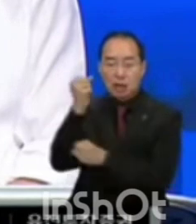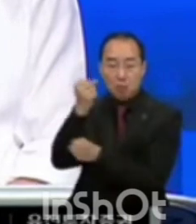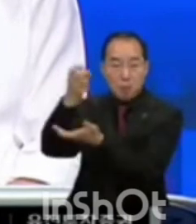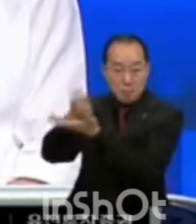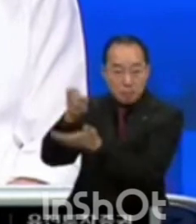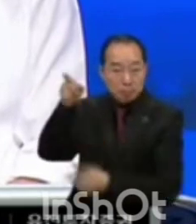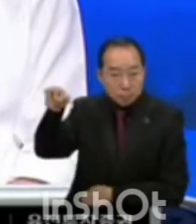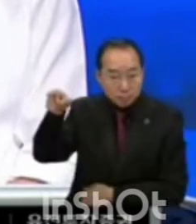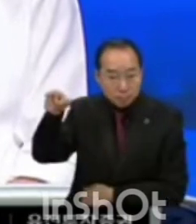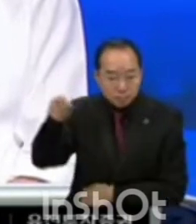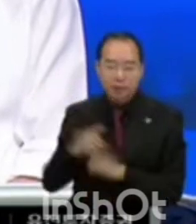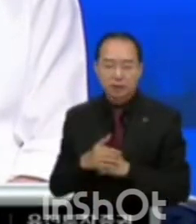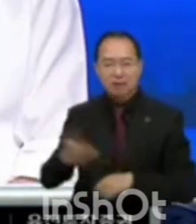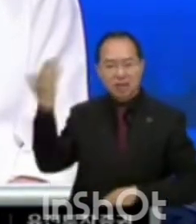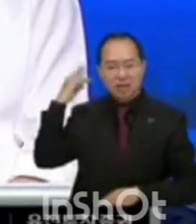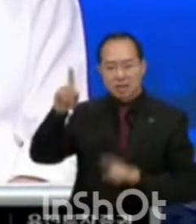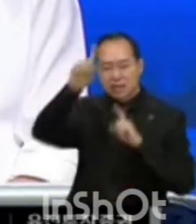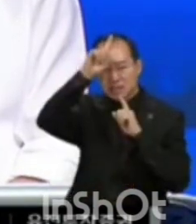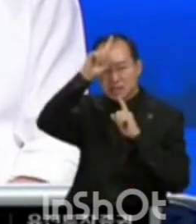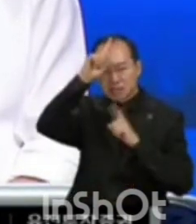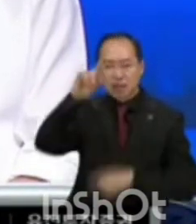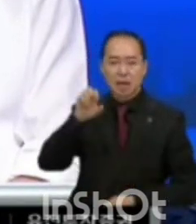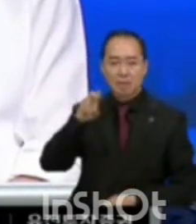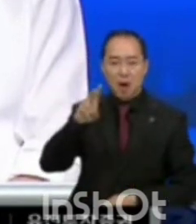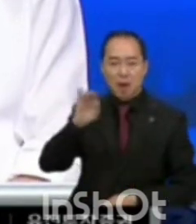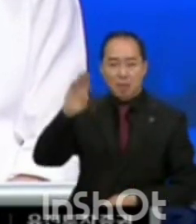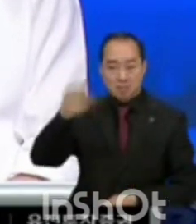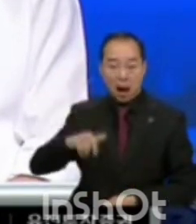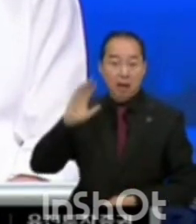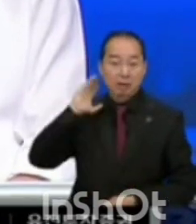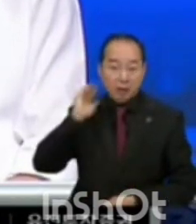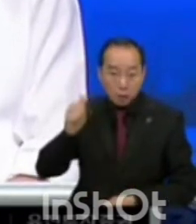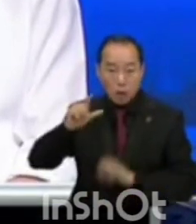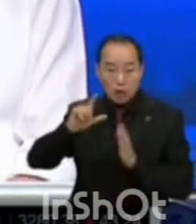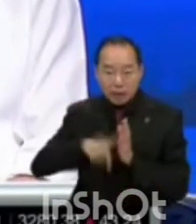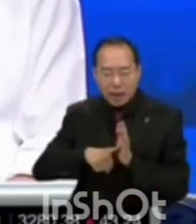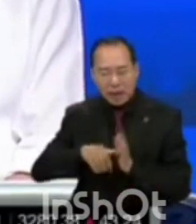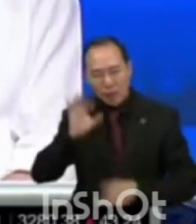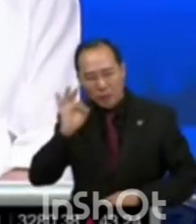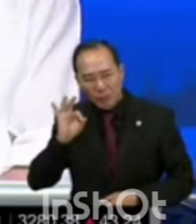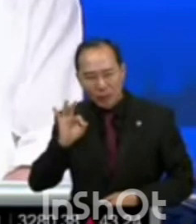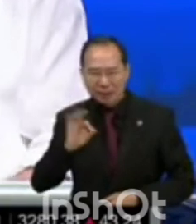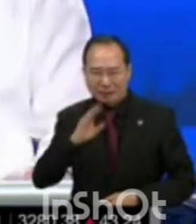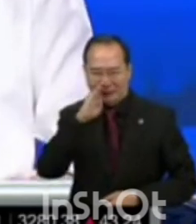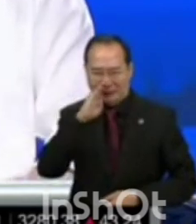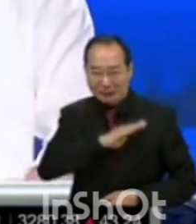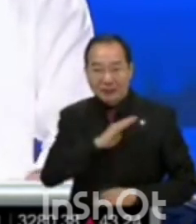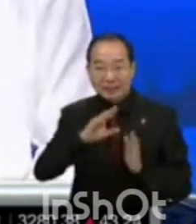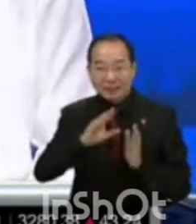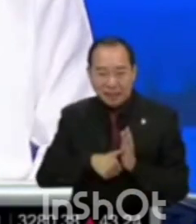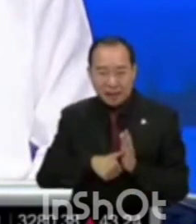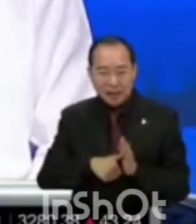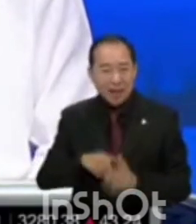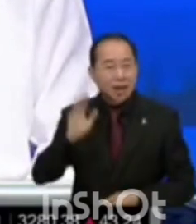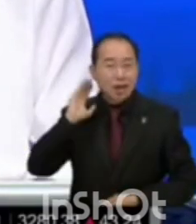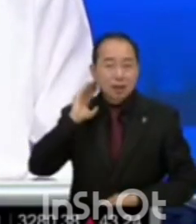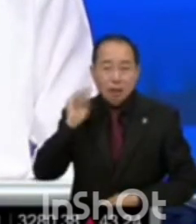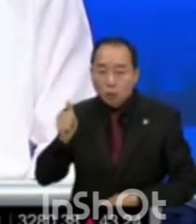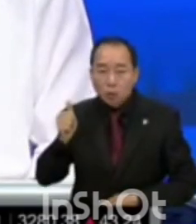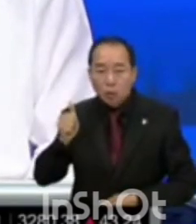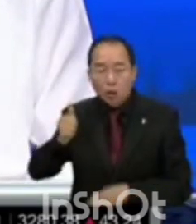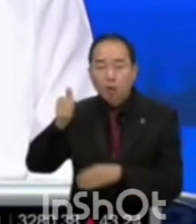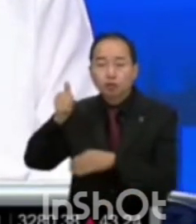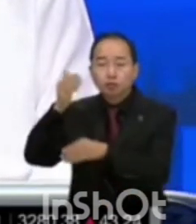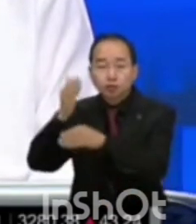대해서는 이명박 대통령의 정부가 좀 폐악이 심해질 때 대통령제에 대한 대안으로서